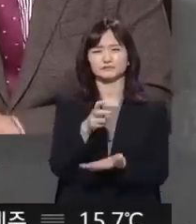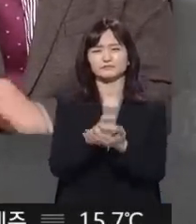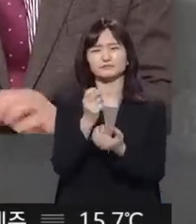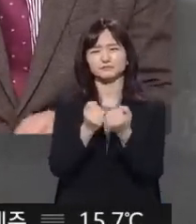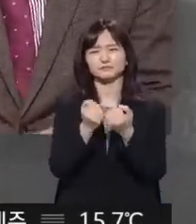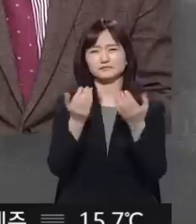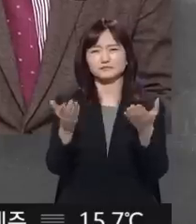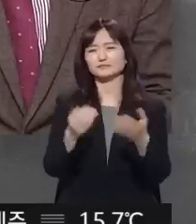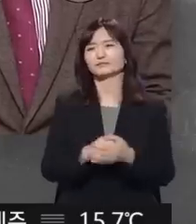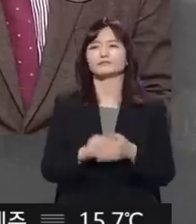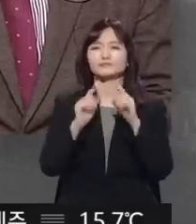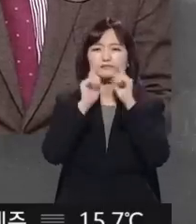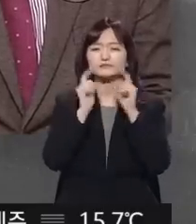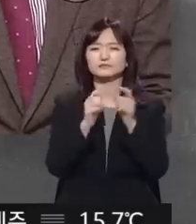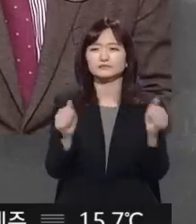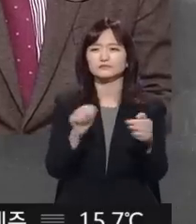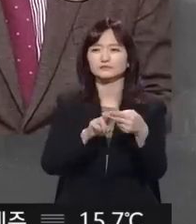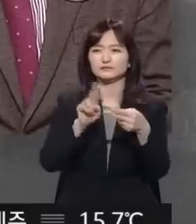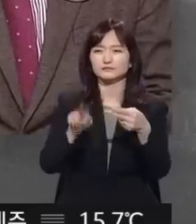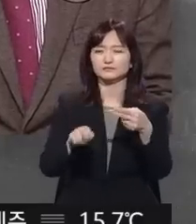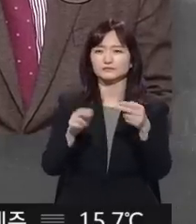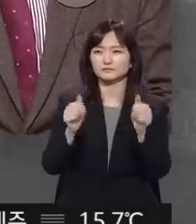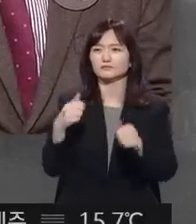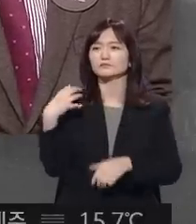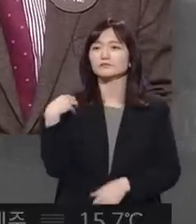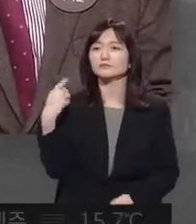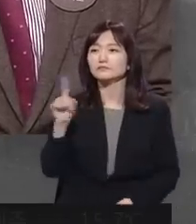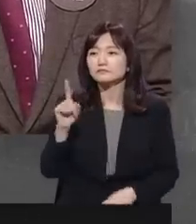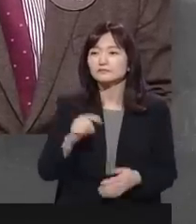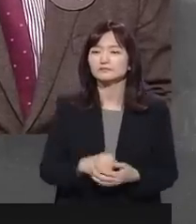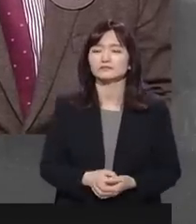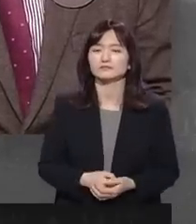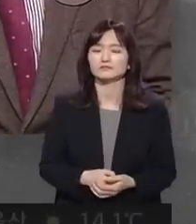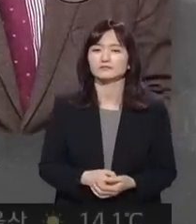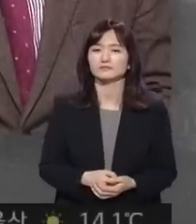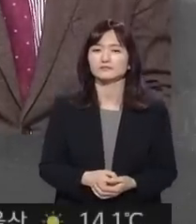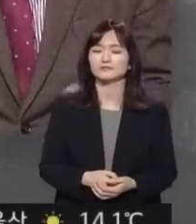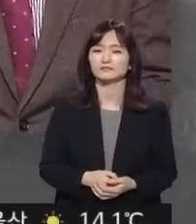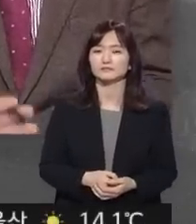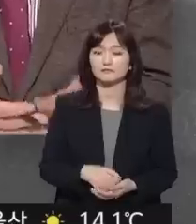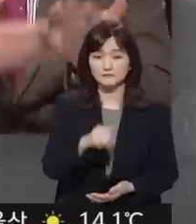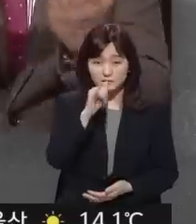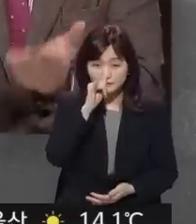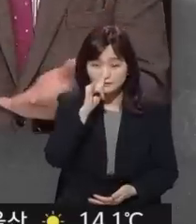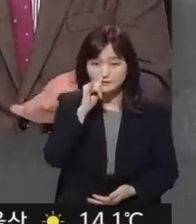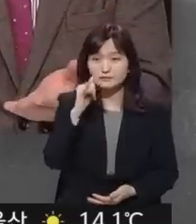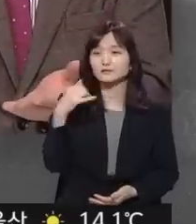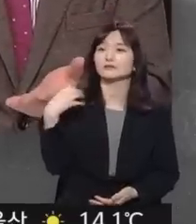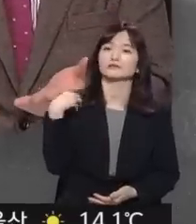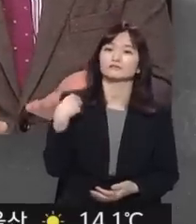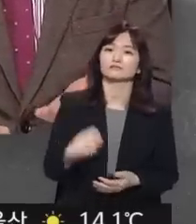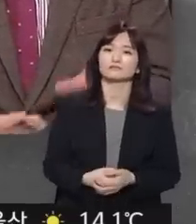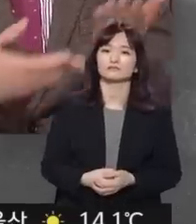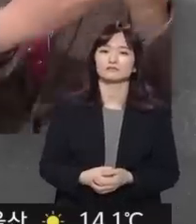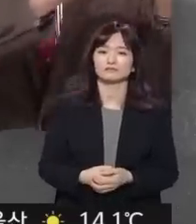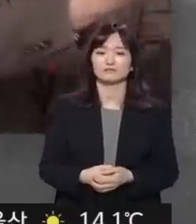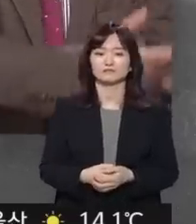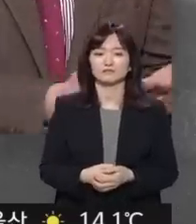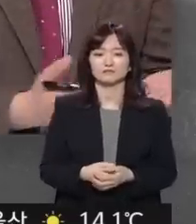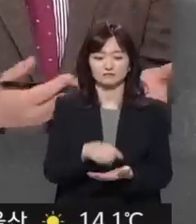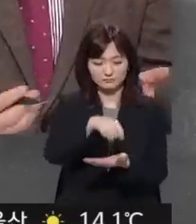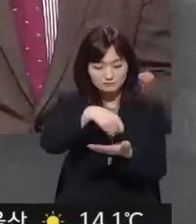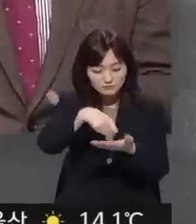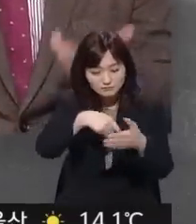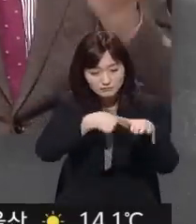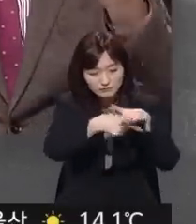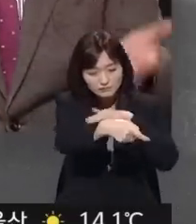예, 예. 민형사상 책임을 진다라는 거냐면 있을 때 진다는 거예요. 그럼 밖으로 뭐가 새해 나가서 그 사람의 명예가